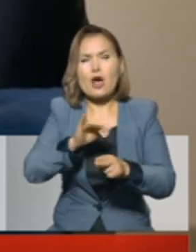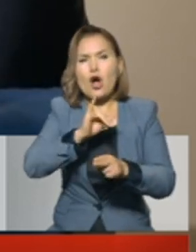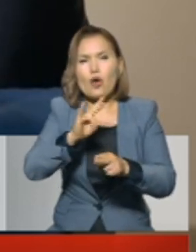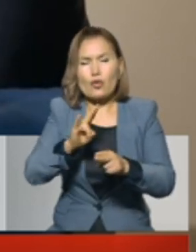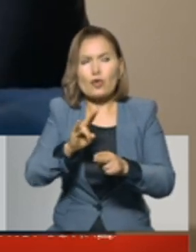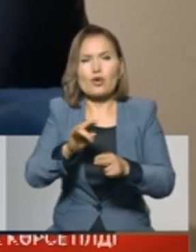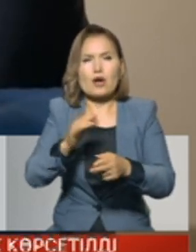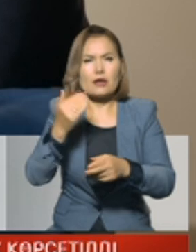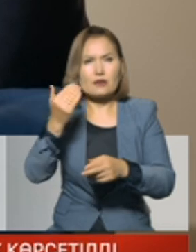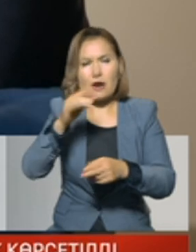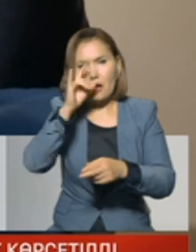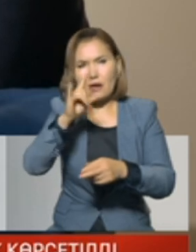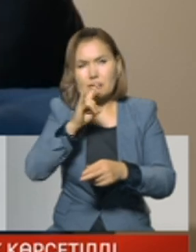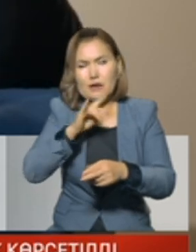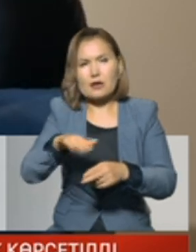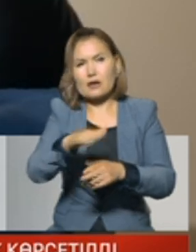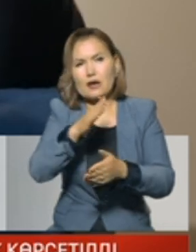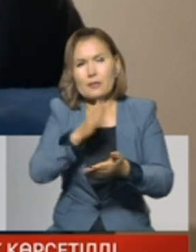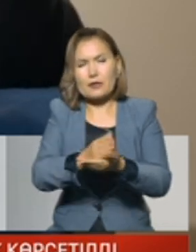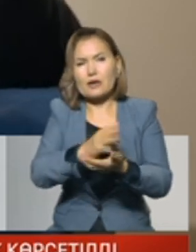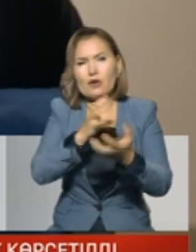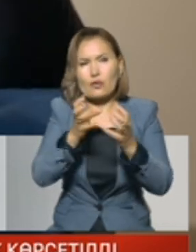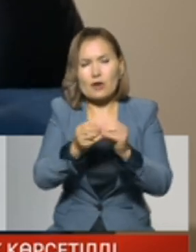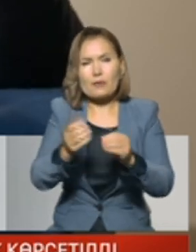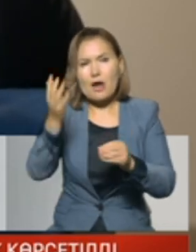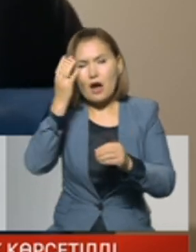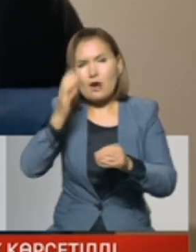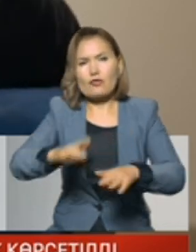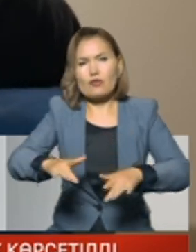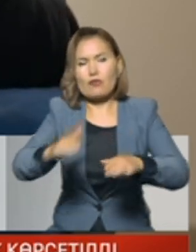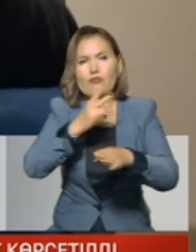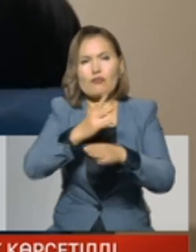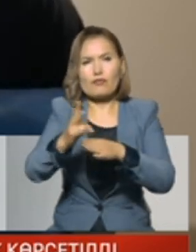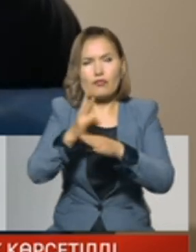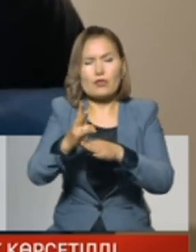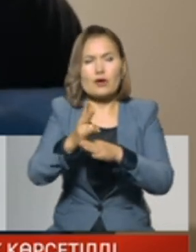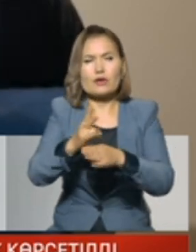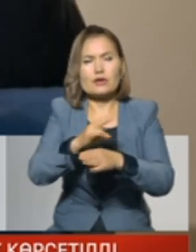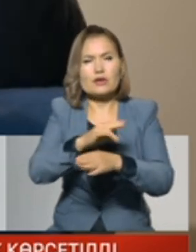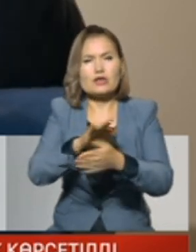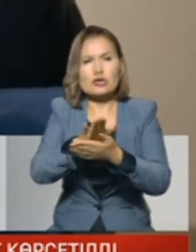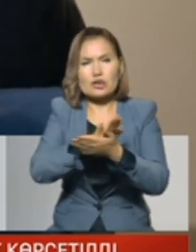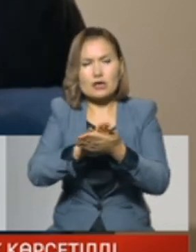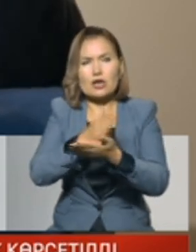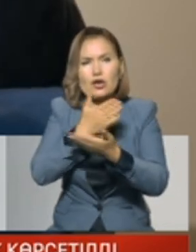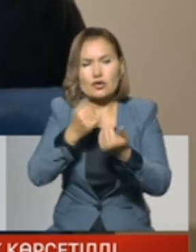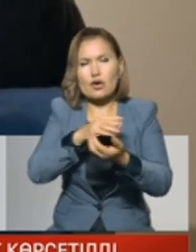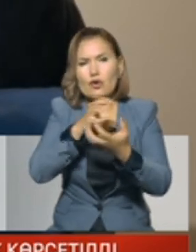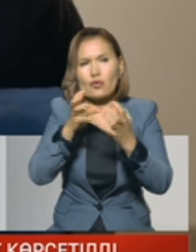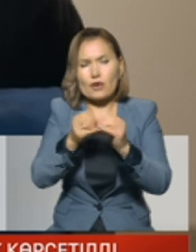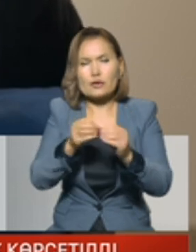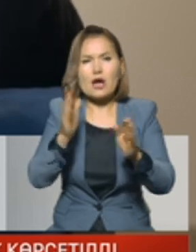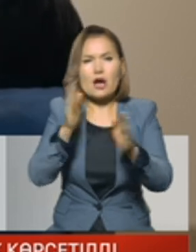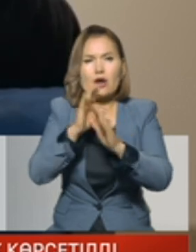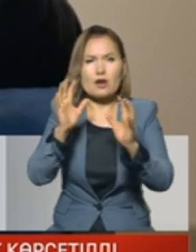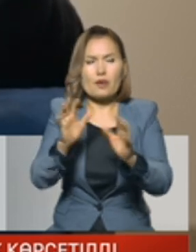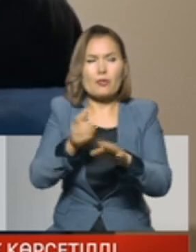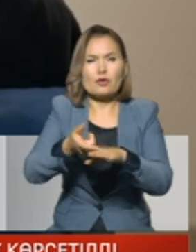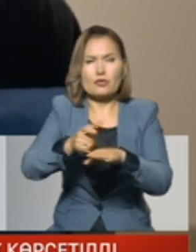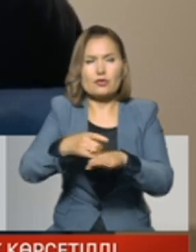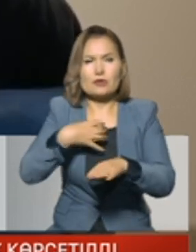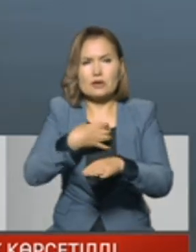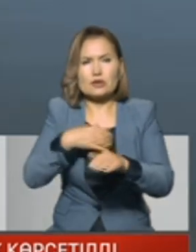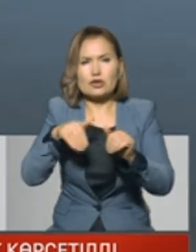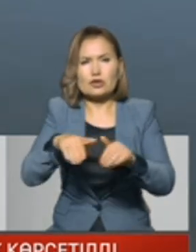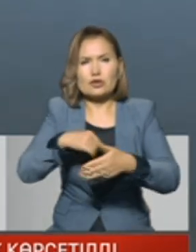қарағанда қоршаған ортаға көмір қышқыл газын шығармайды. Ол парниктік газдарды азайтуға және климаттың өзгеруімен күреске бағытталған өте тиімді